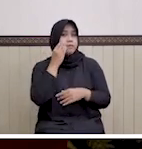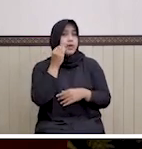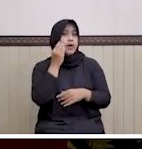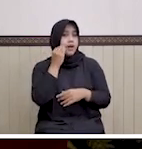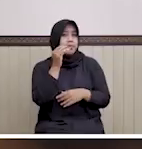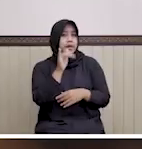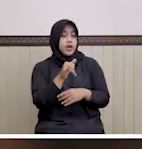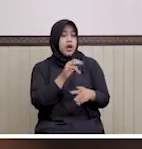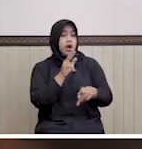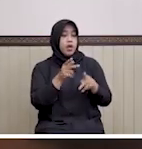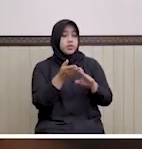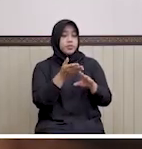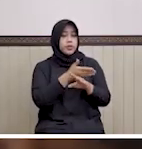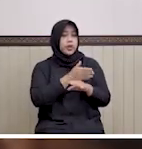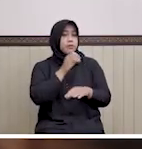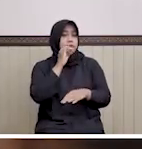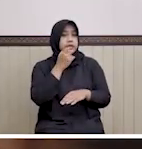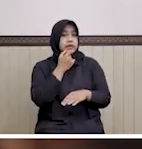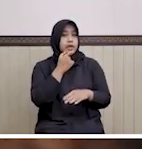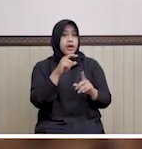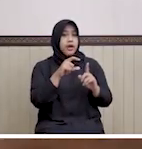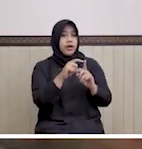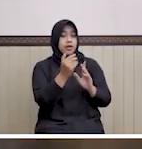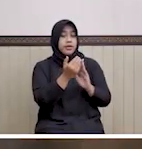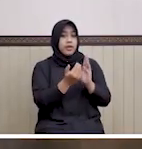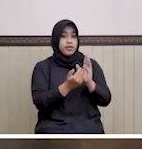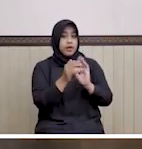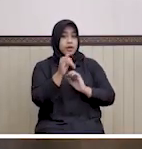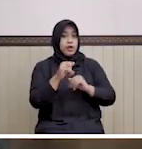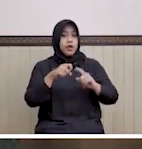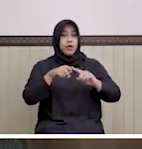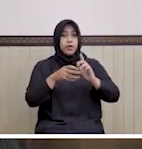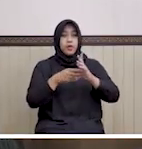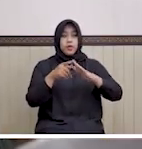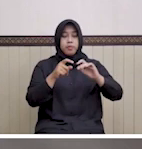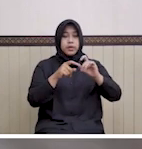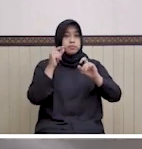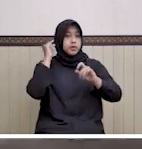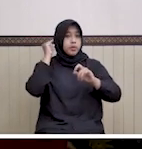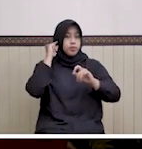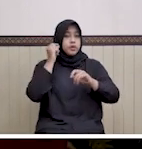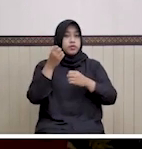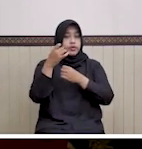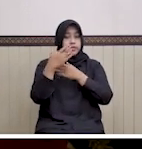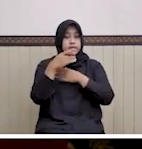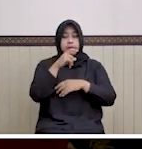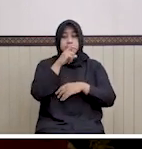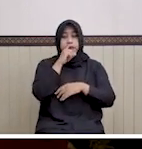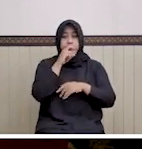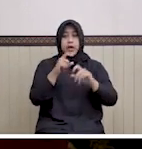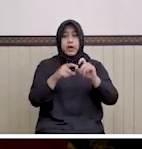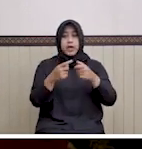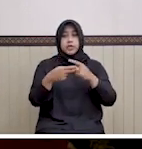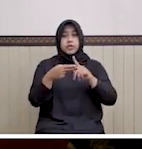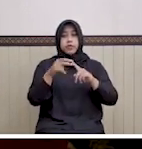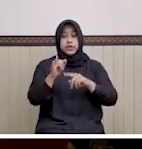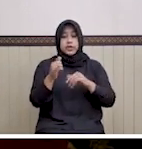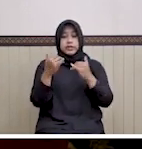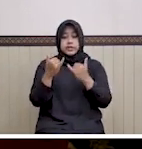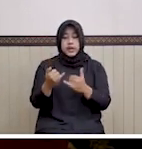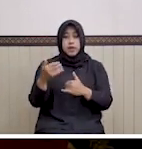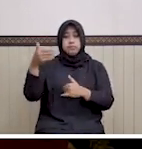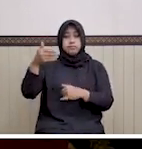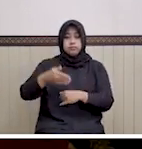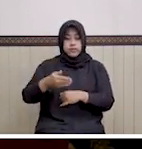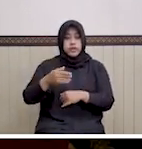gitu kalau tadi kita bicara tentang data ya dari Komnas Perempuan yang disampaikan Masha VII sekarang bersama kita sudah